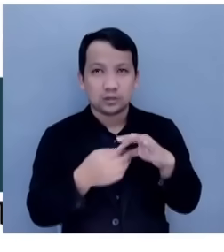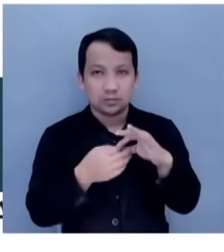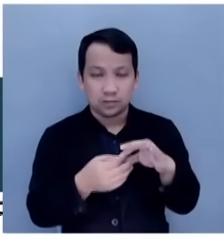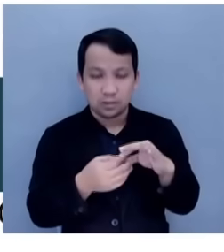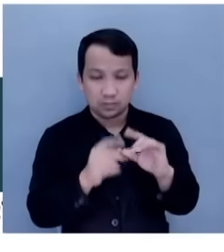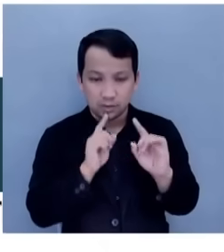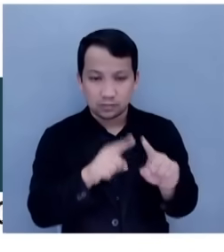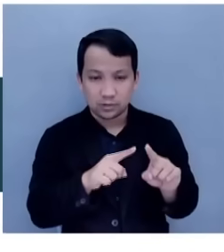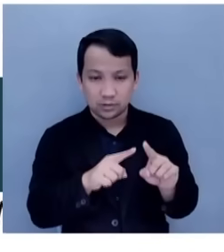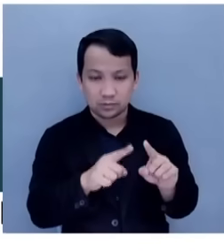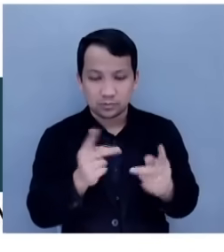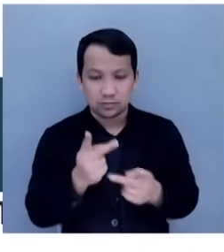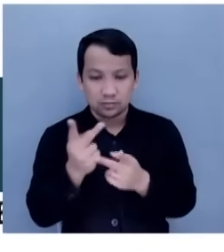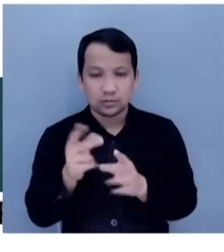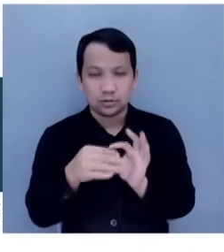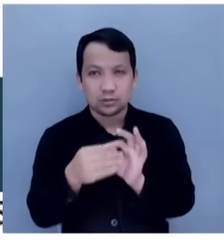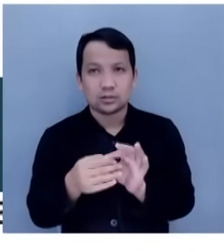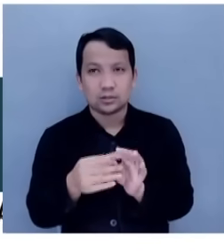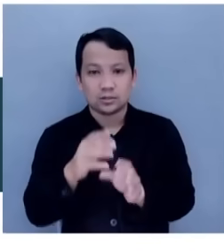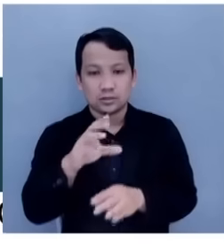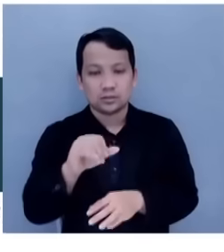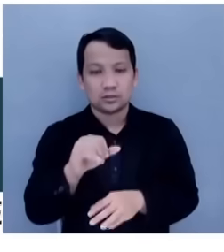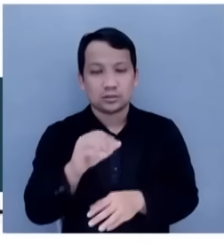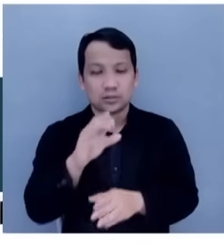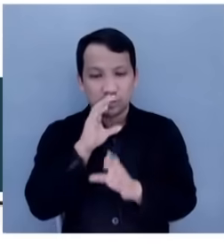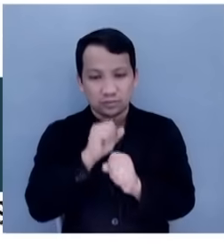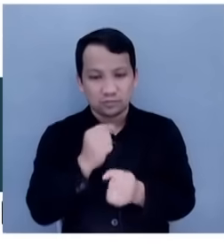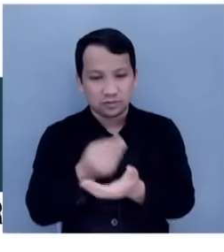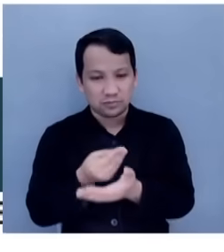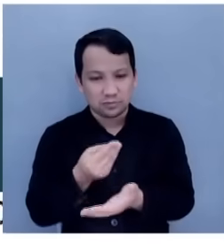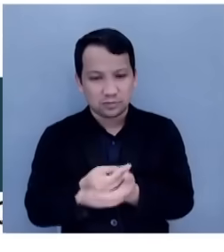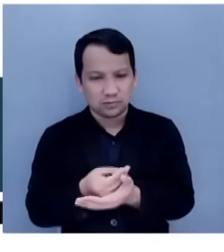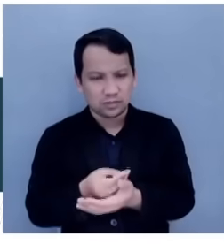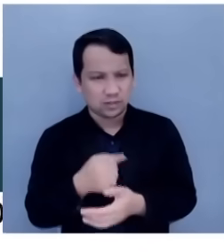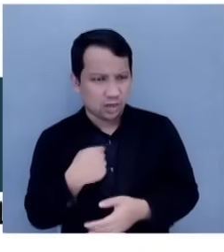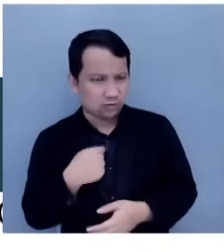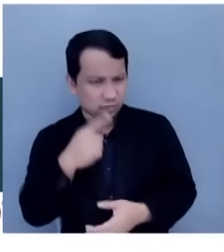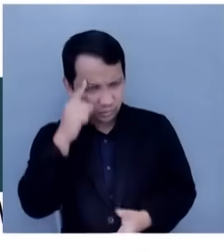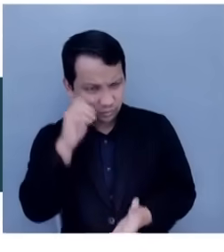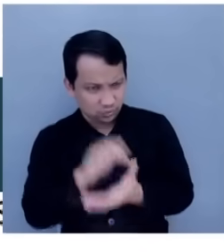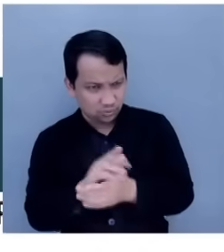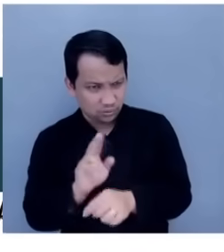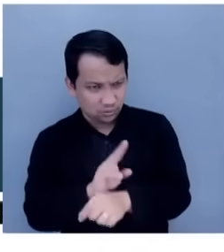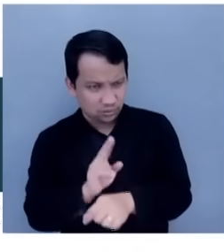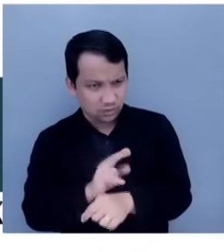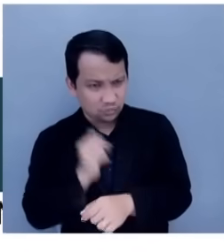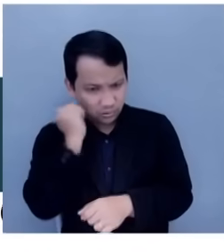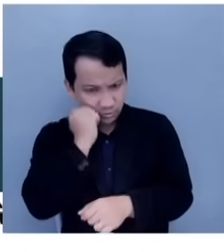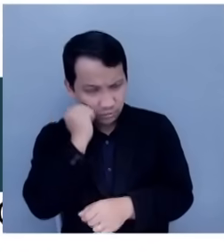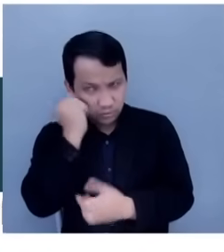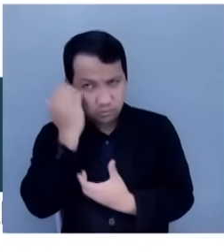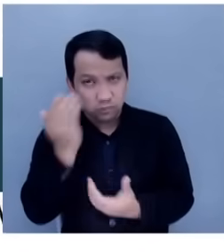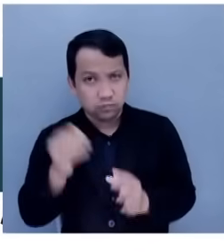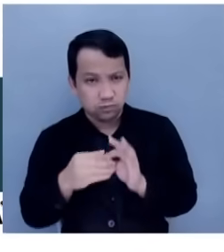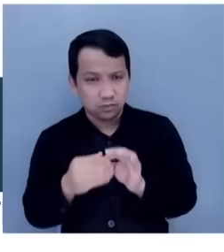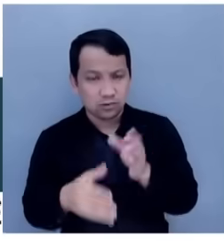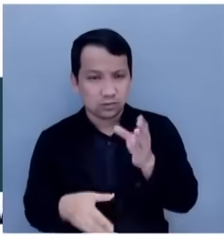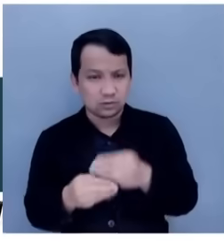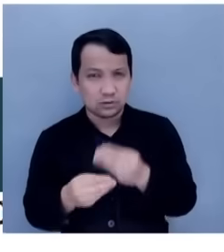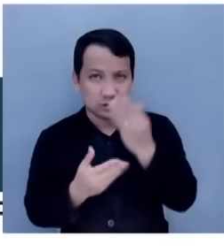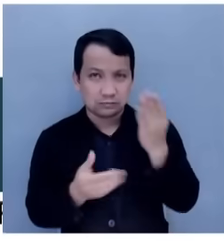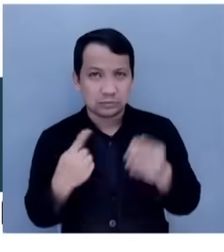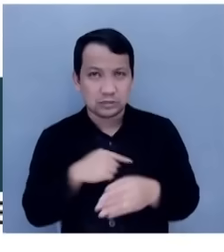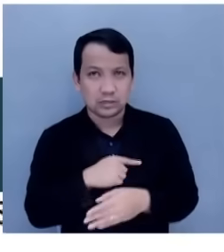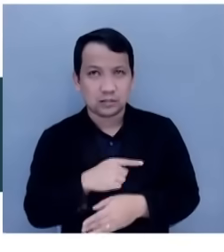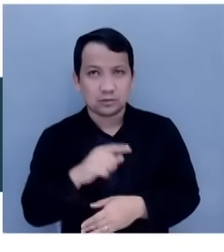sa provision na nakalagay sa CIF. So I can't believe na magagamit ito everyday doon sa mga sinasabi doon